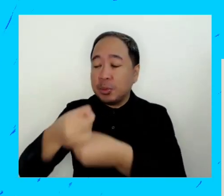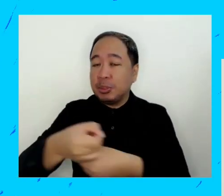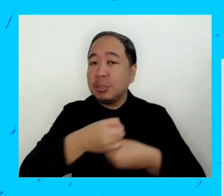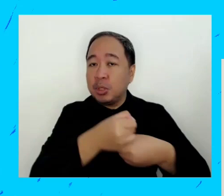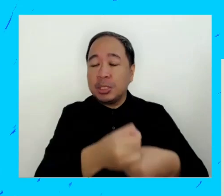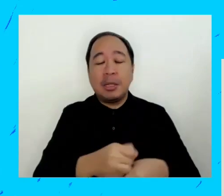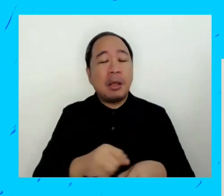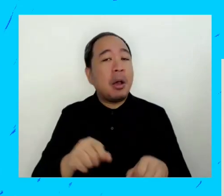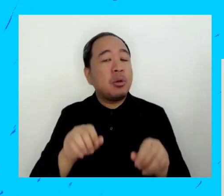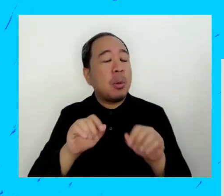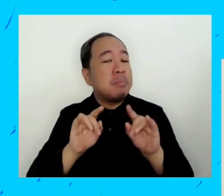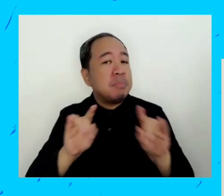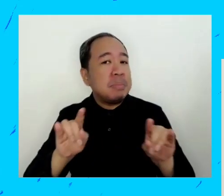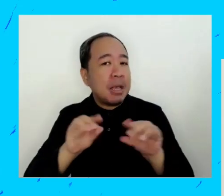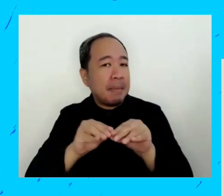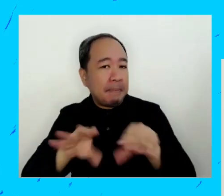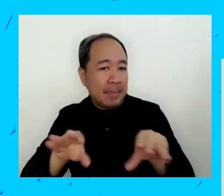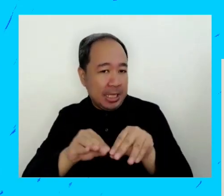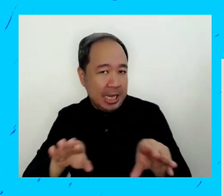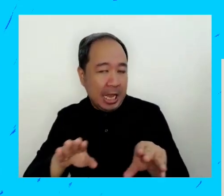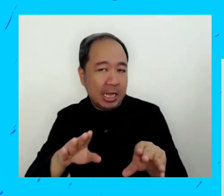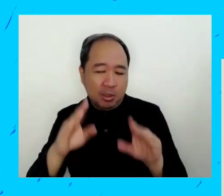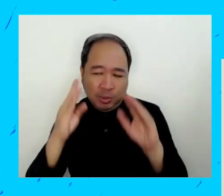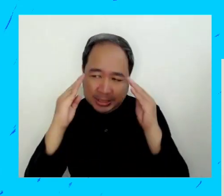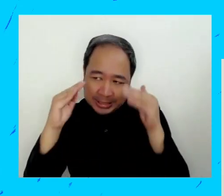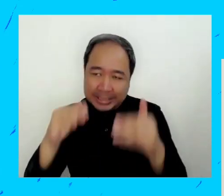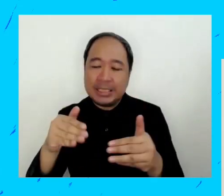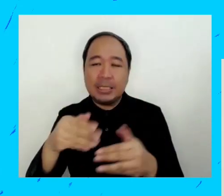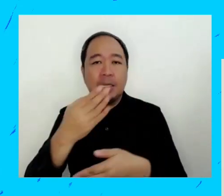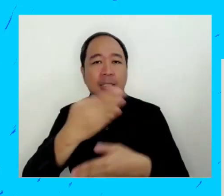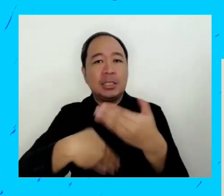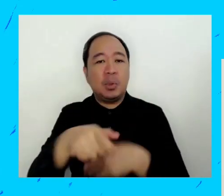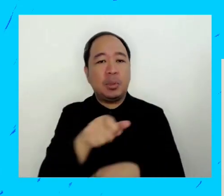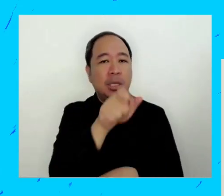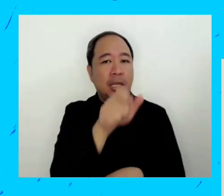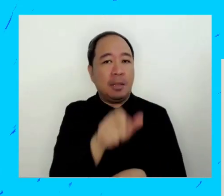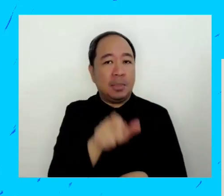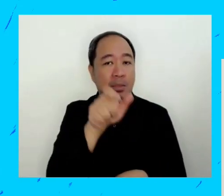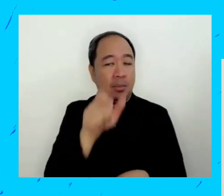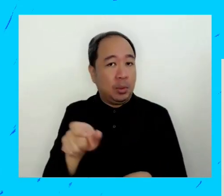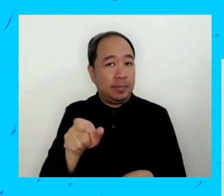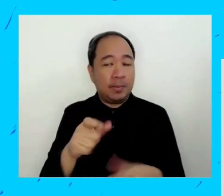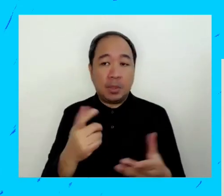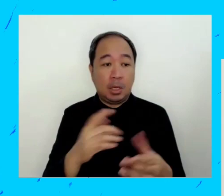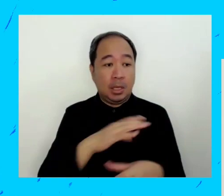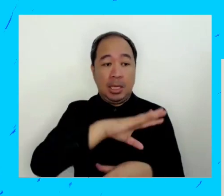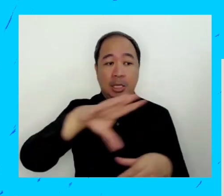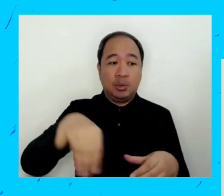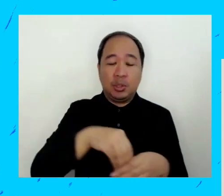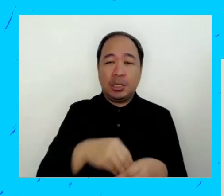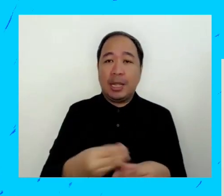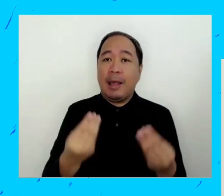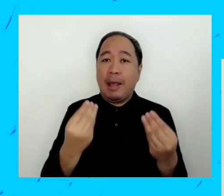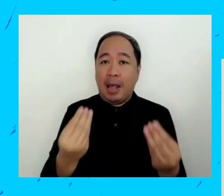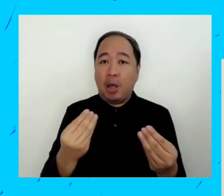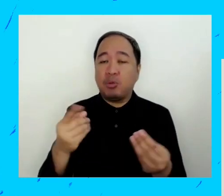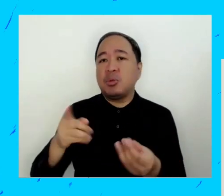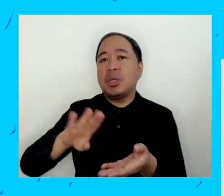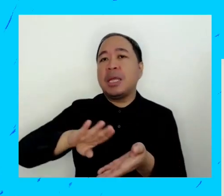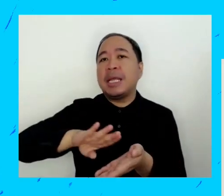représentation à travers les médias, qui est très important. Et souvenez-vous, l'inclusion n'existe parce